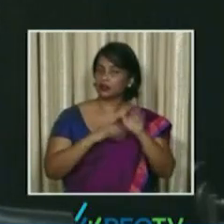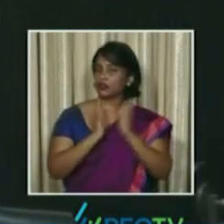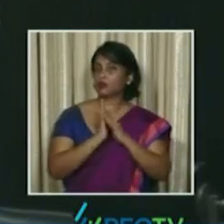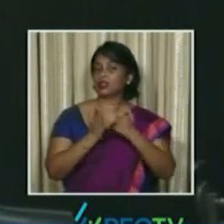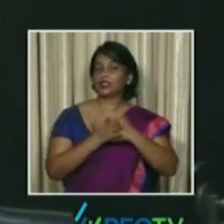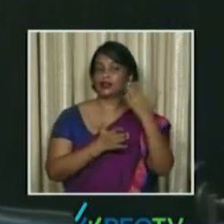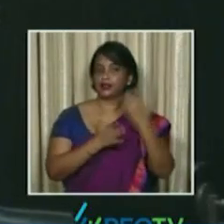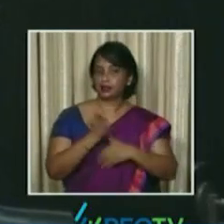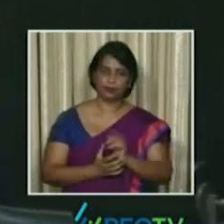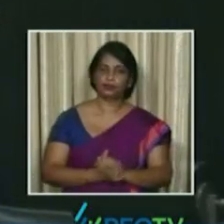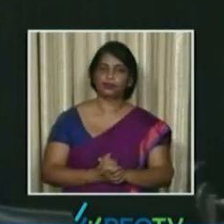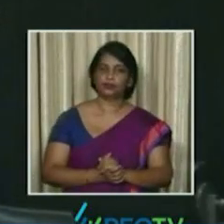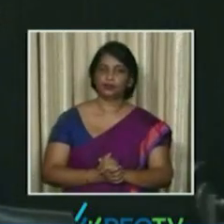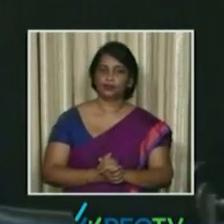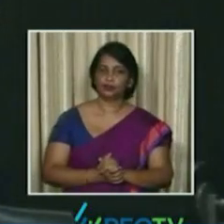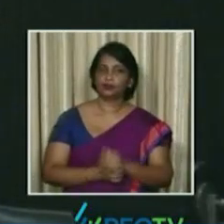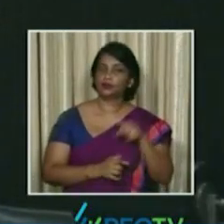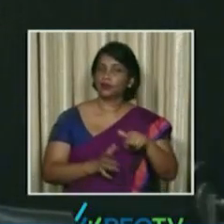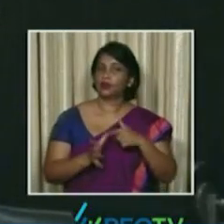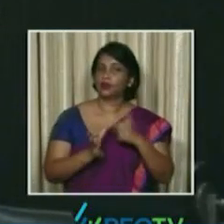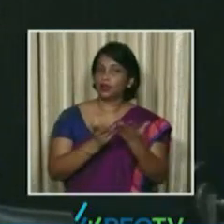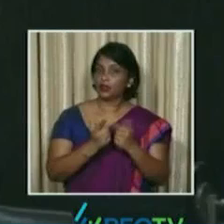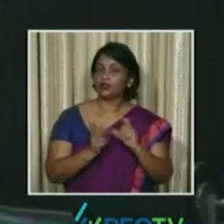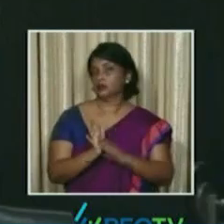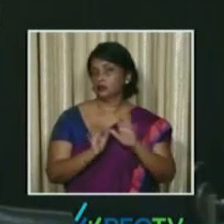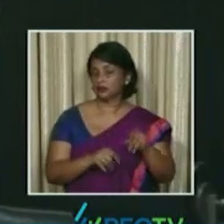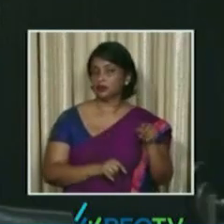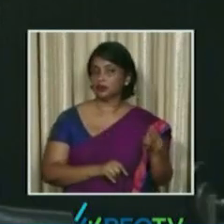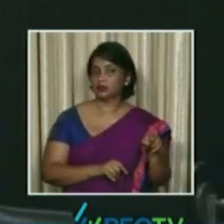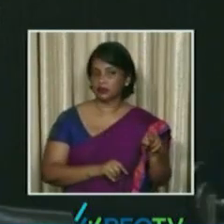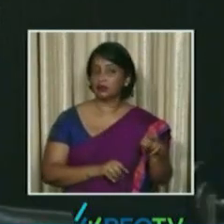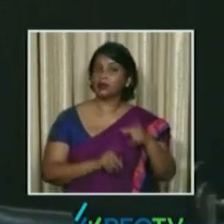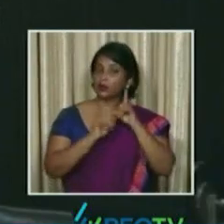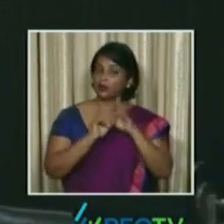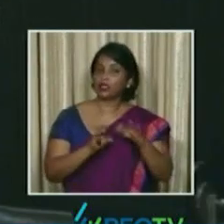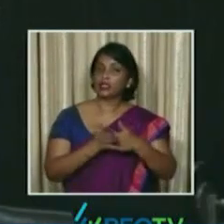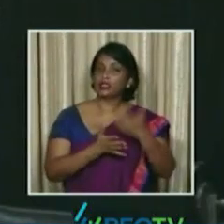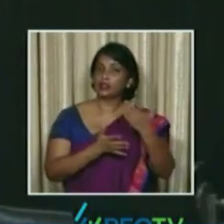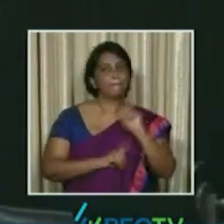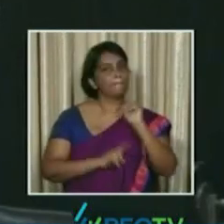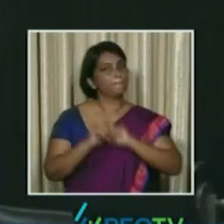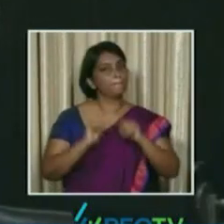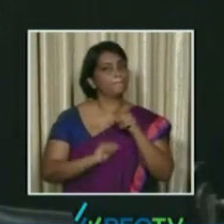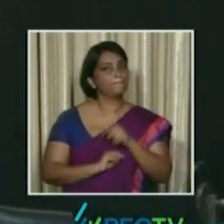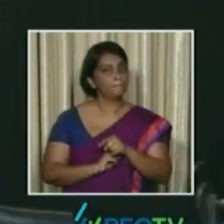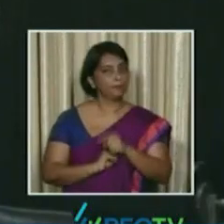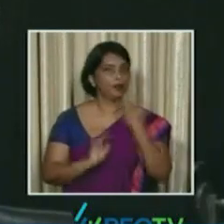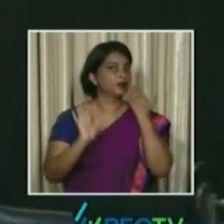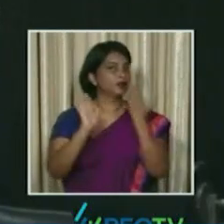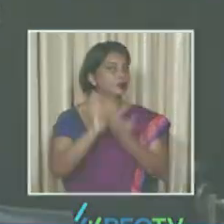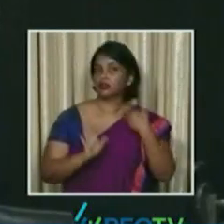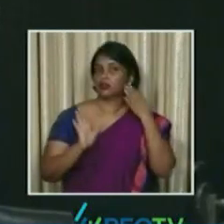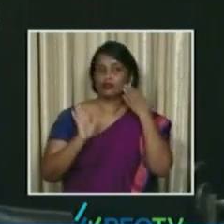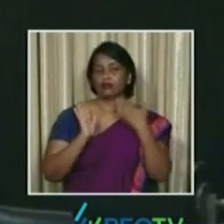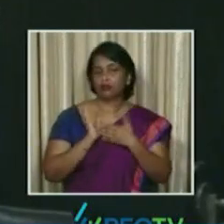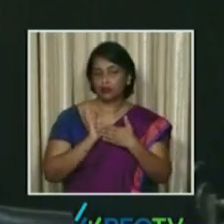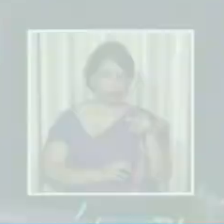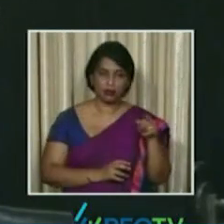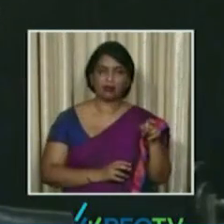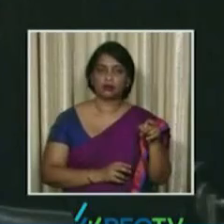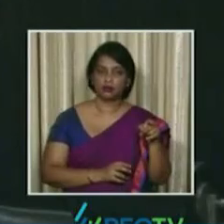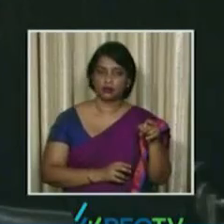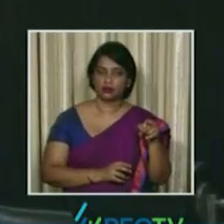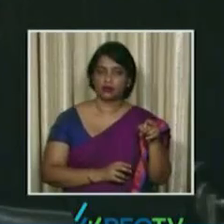වාර්තාව ඉදිරිපත් කරමි. දැන් ගිණුම් කාර්ක සභාව විදිහට මෙවැනි වාර්තා පාර්ලිමේන්තුවට ඉදිරිපත් කළාට පස්සේ මතය